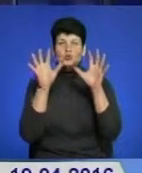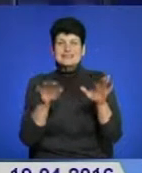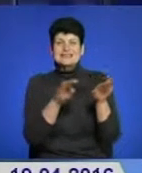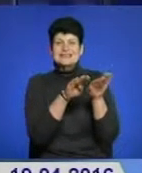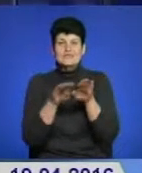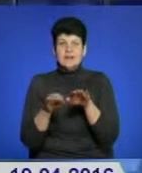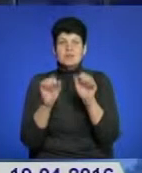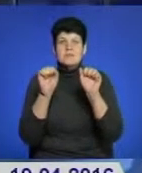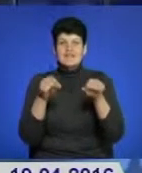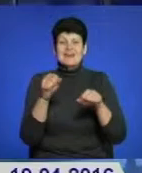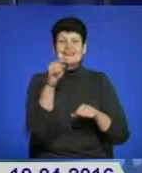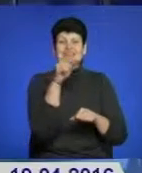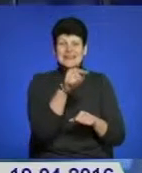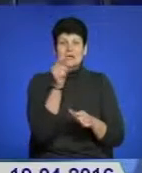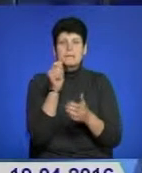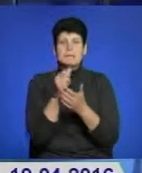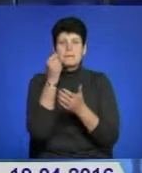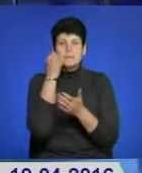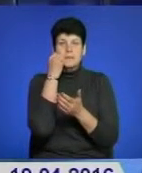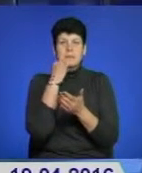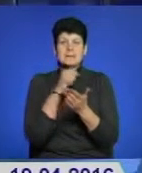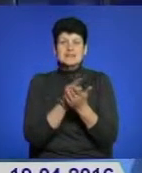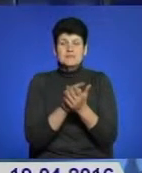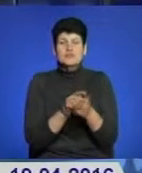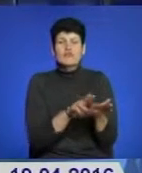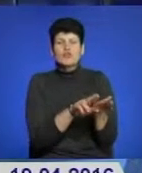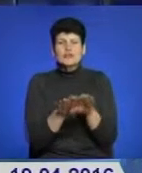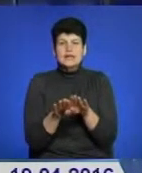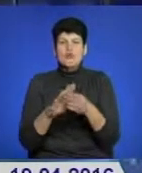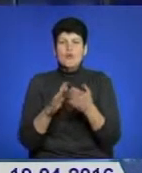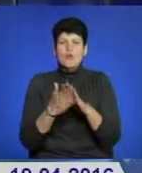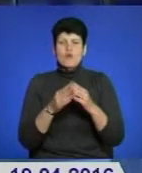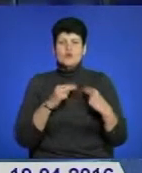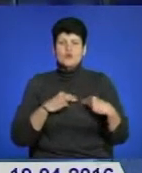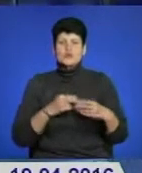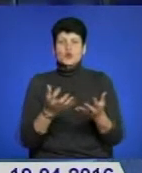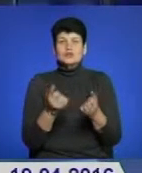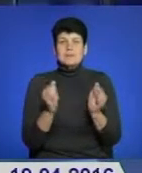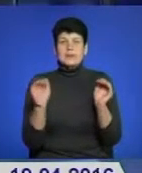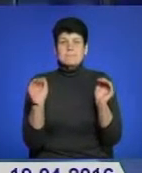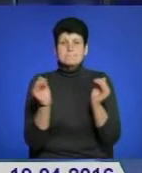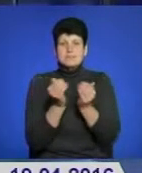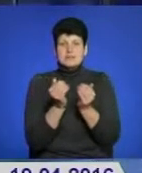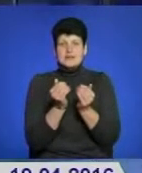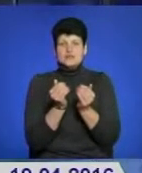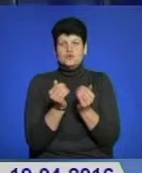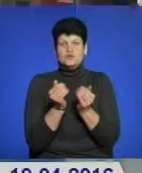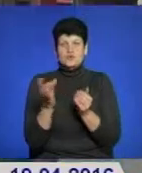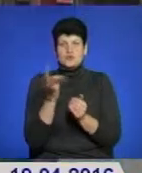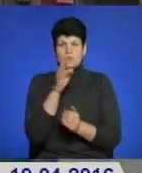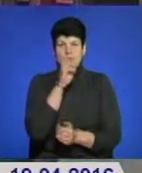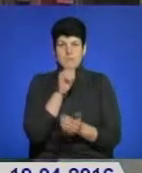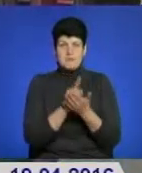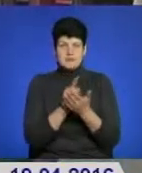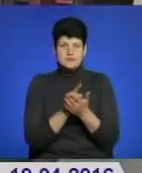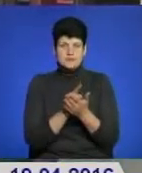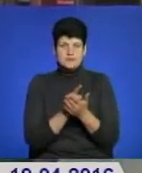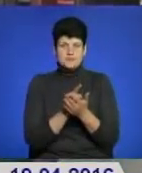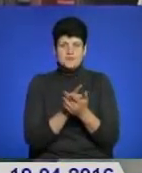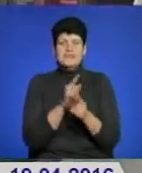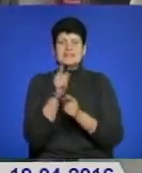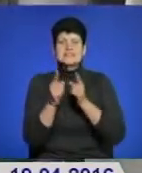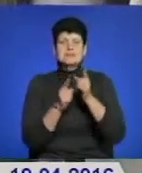зрівняють права тих пенсіонерів, які при однакових умовах праці отримували меншу розміру пенсію.